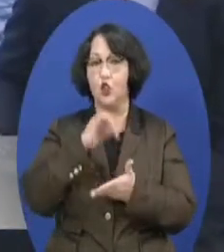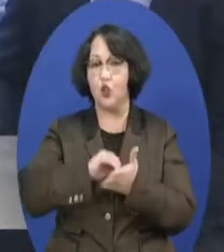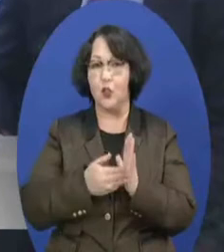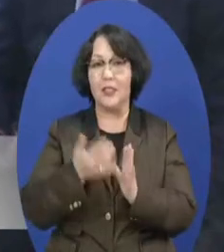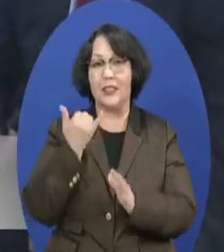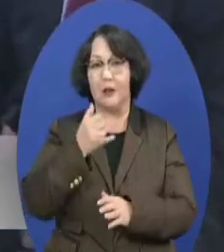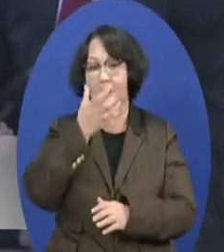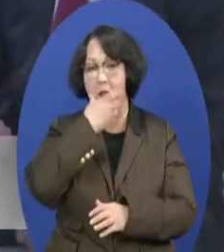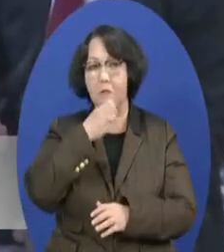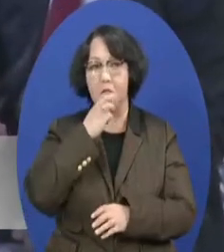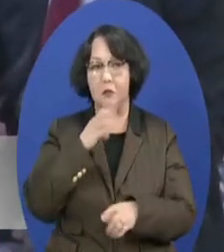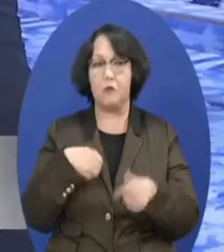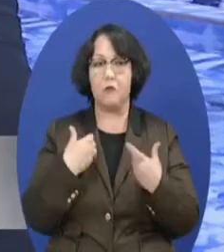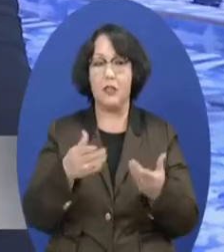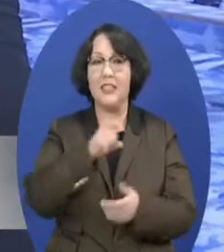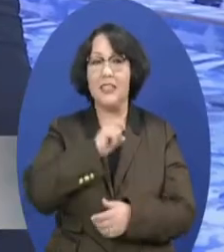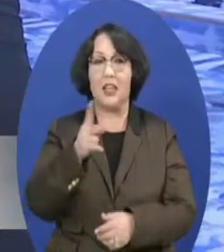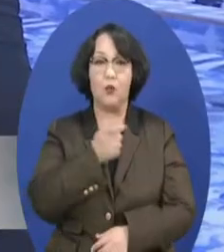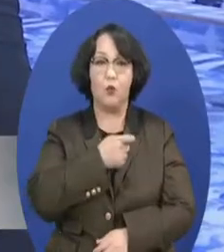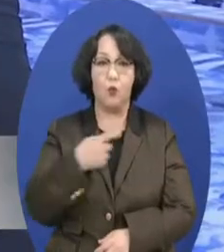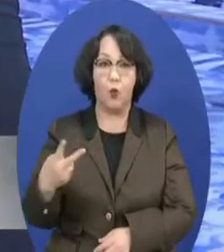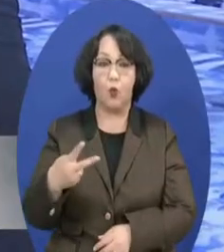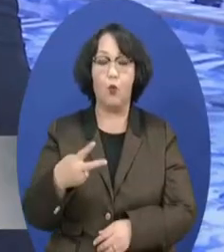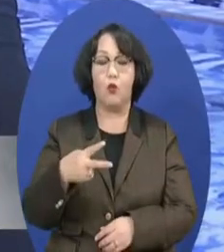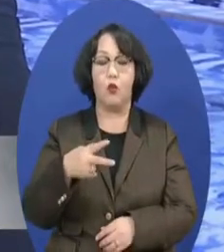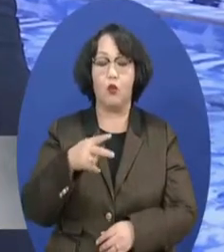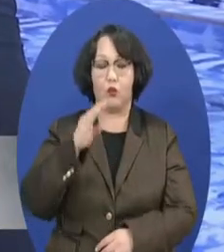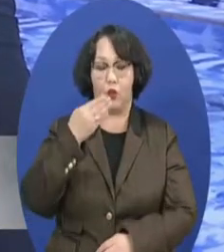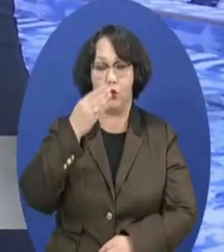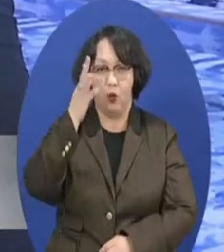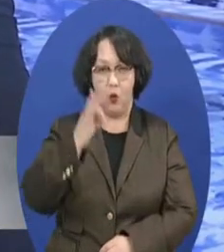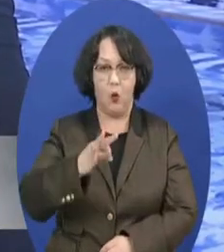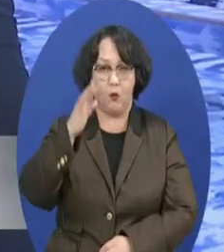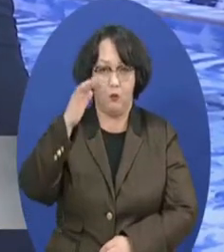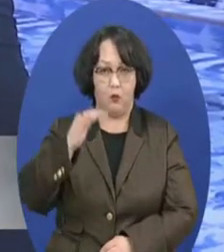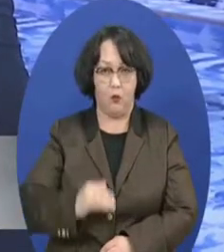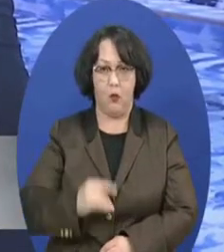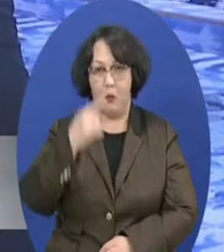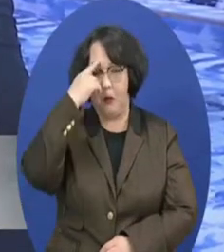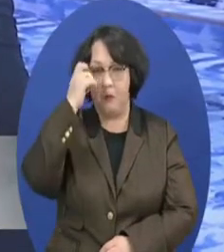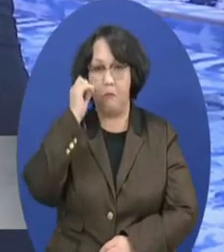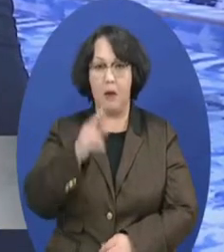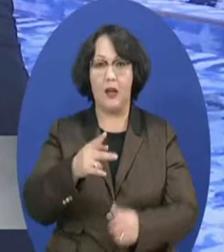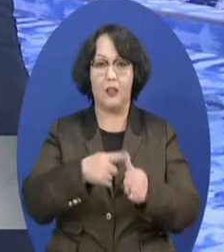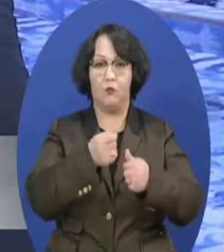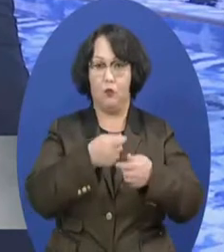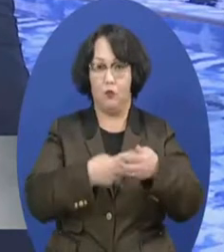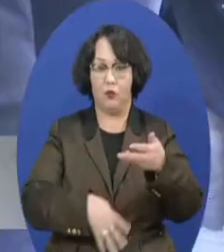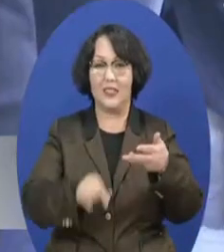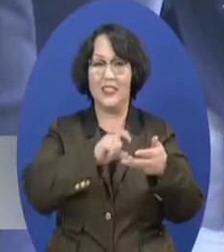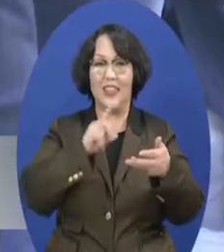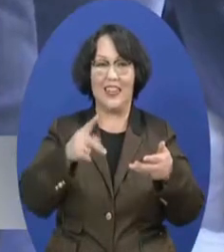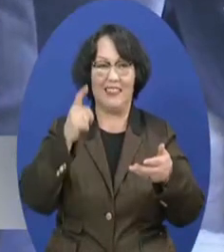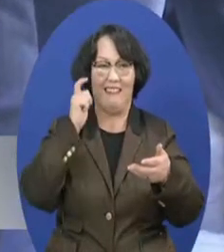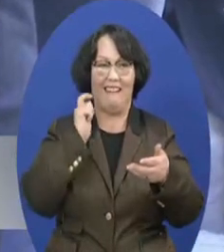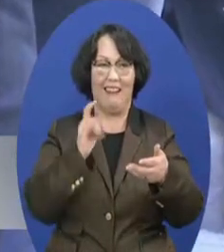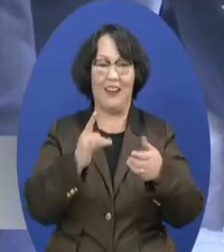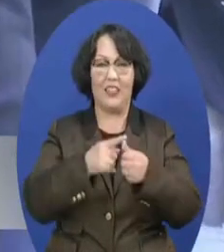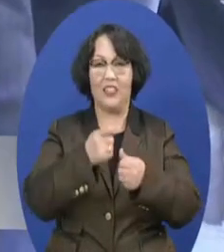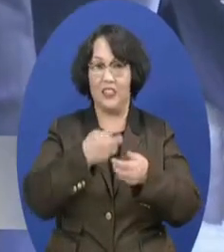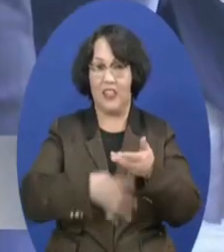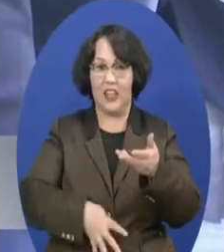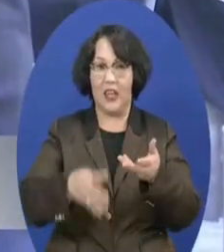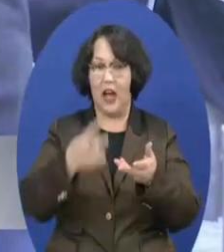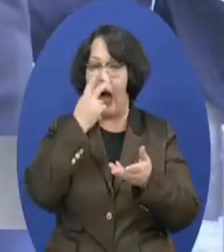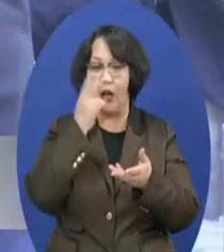зарим таатай мэдээг дуулгасан юм. Зээлийн хүүг тодорхой түвшинд бууруулсан бол одоо харин Монгол банкнд бүртгэлтэй зээлийн хар жагсаалтыг харагдахгүй